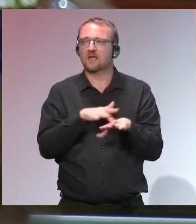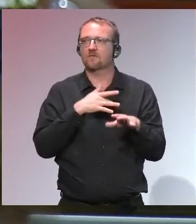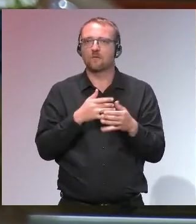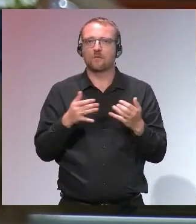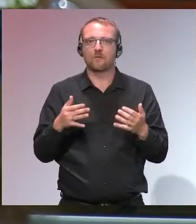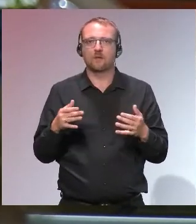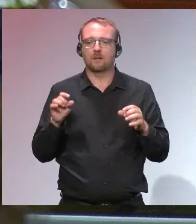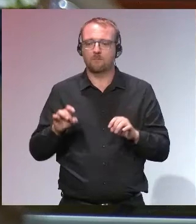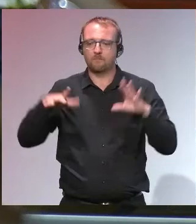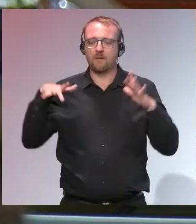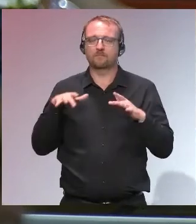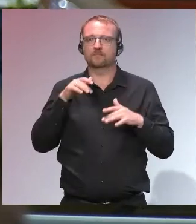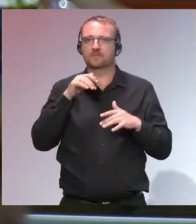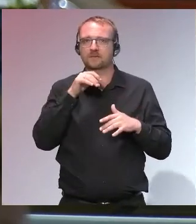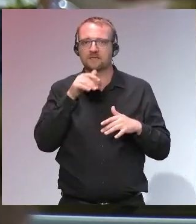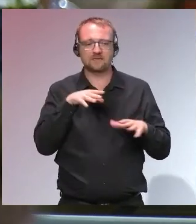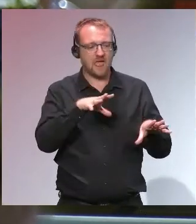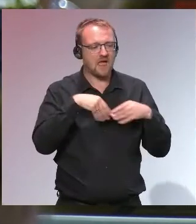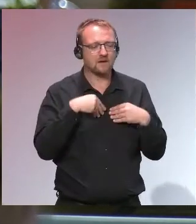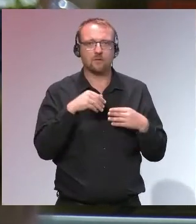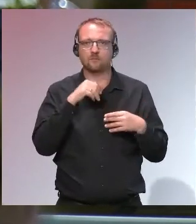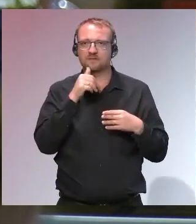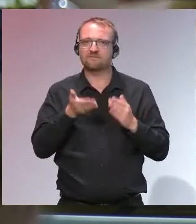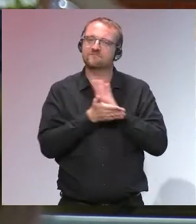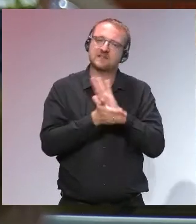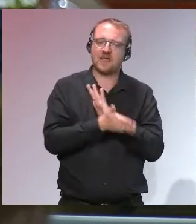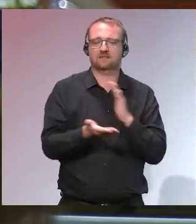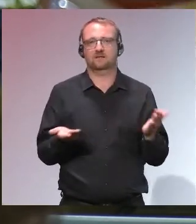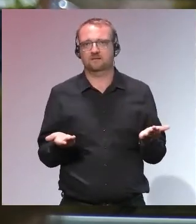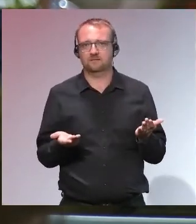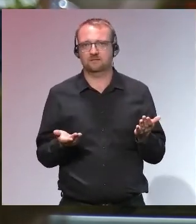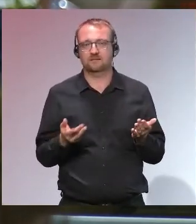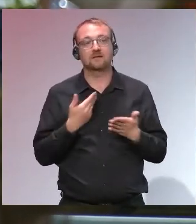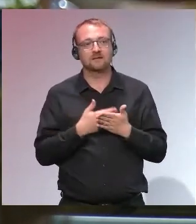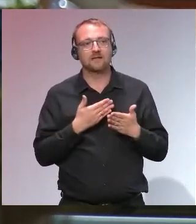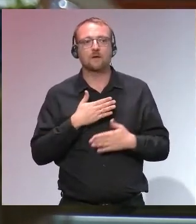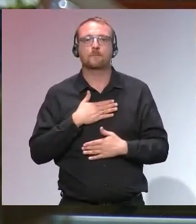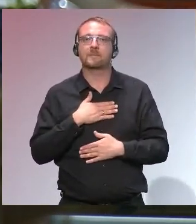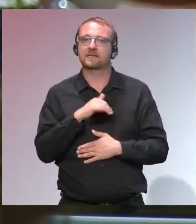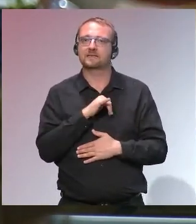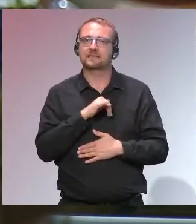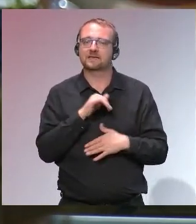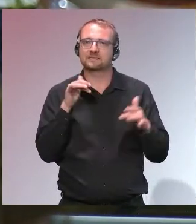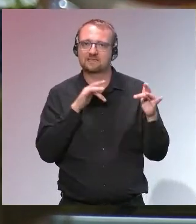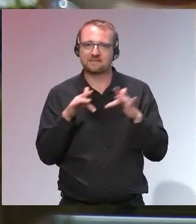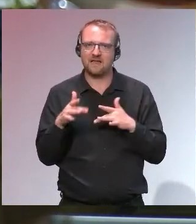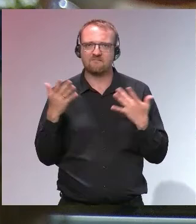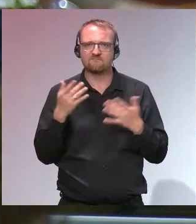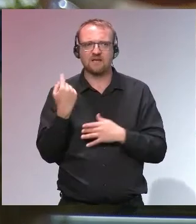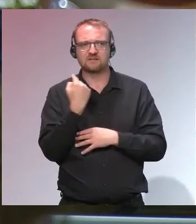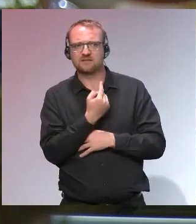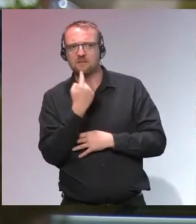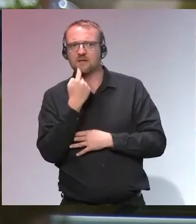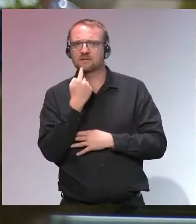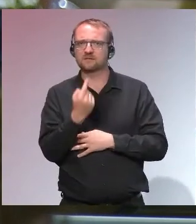nicht gehört fühlen, nicht repräsentiert fühlen. Und deshalb hätte mich interessiert, was sagen Sie zu